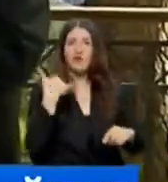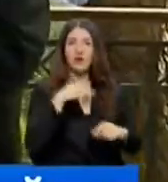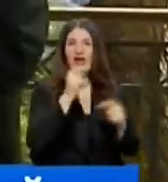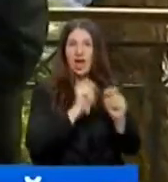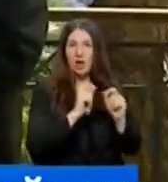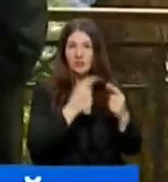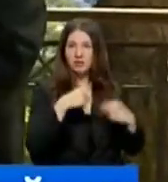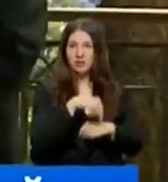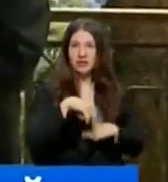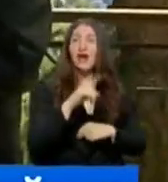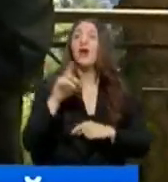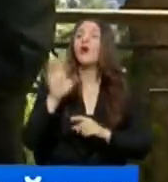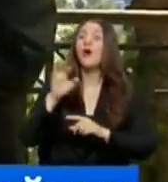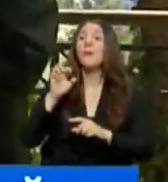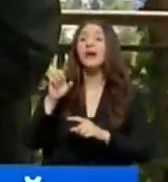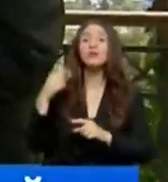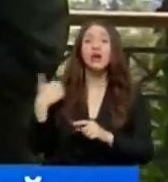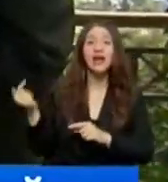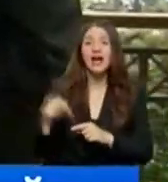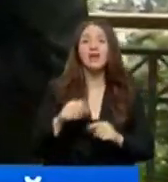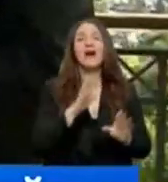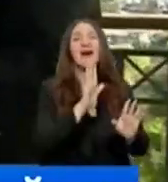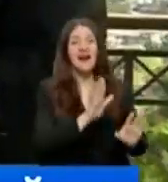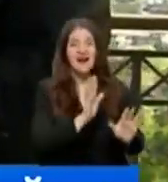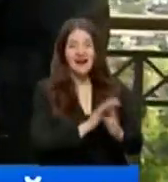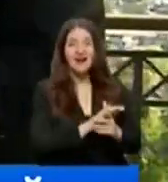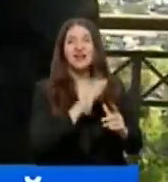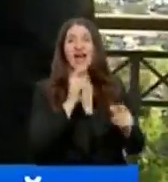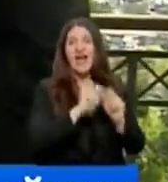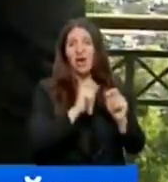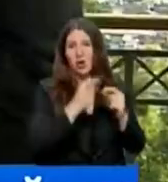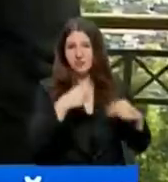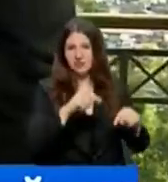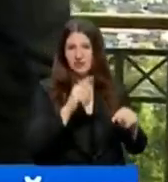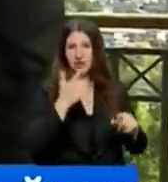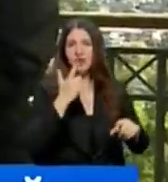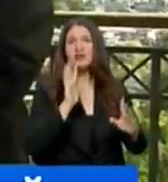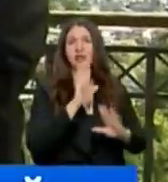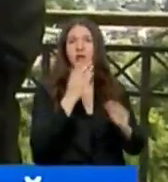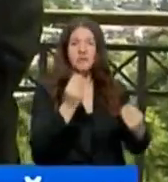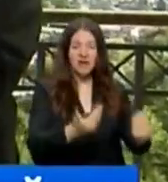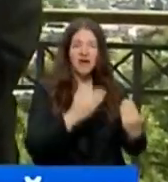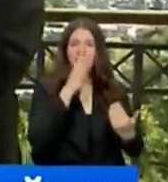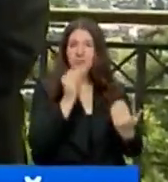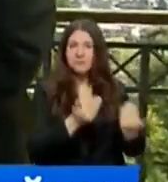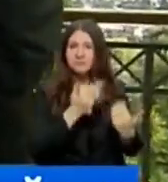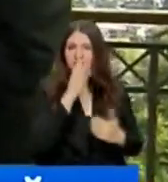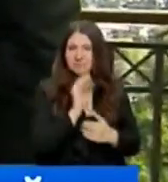Yok, Pegasus'la. Pegasus'la mı geldiniz? Evet, evet. Ha, evet, tamam. Evet, evet. Ekonomi sınıfındaydınız. Evet, evet. Kucağınızda evet. Bir bebek. Kimin evet.